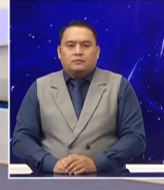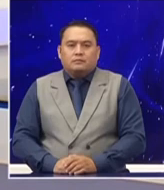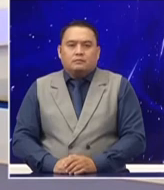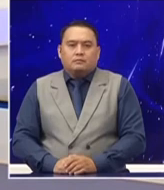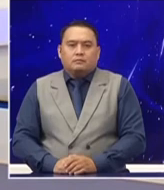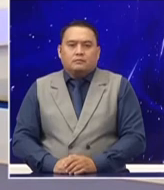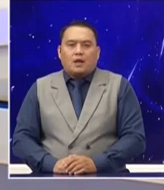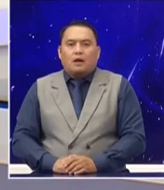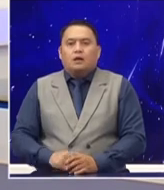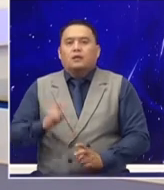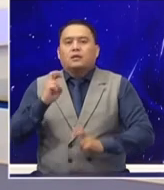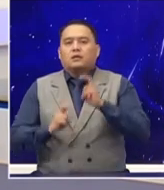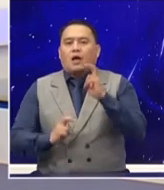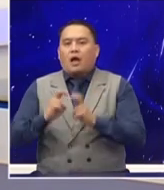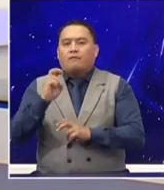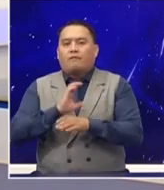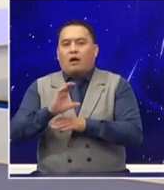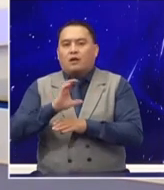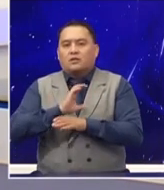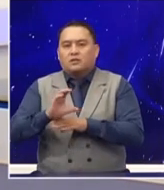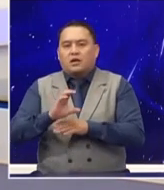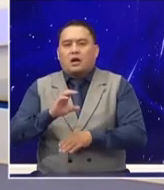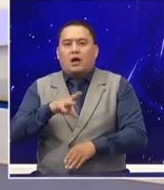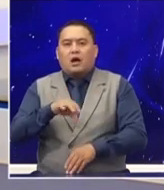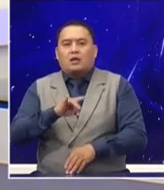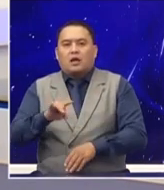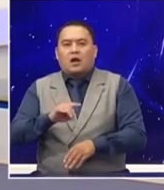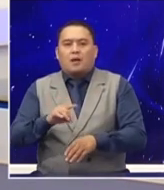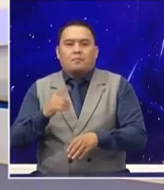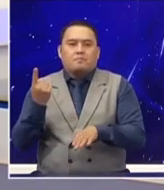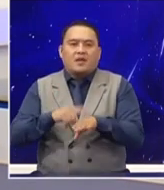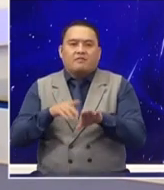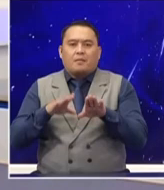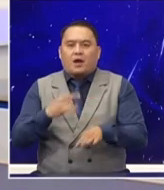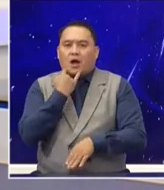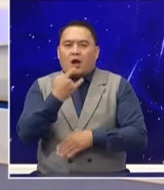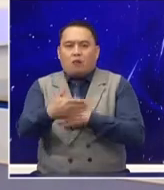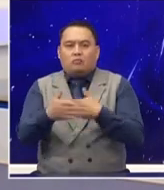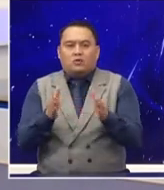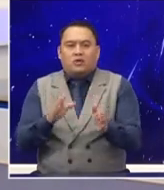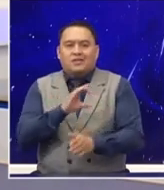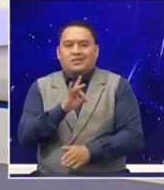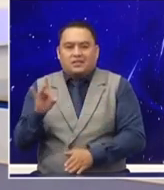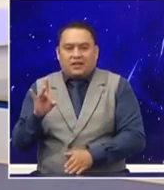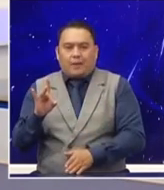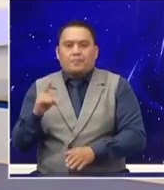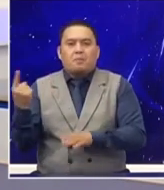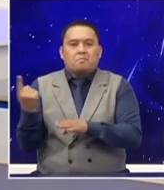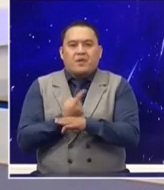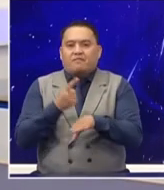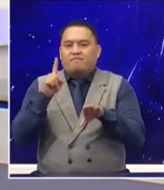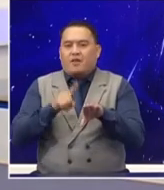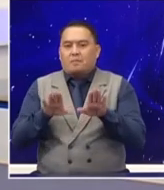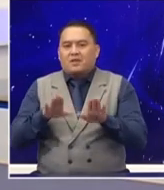Один из отечественных товаропроизводителей Кайнар АКБ, лидер по производству аккумуляторных батарей на постсоветском пространстве.